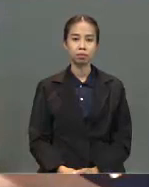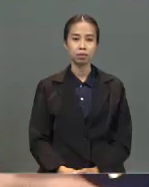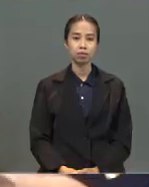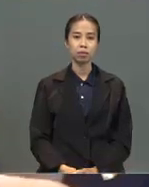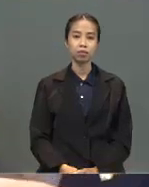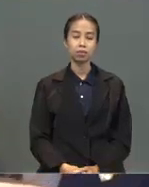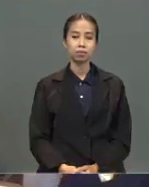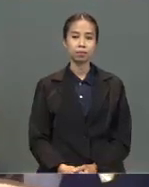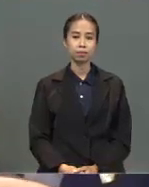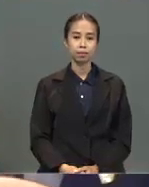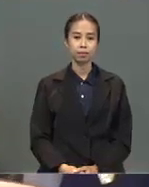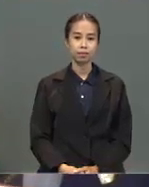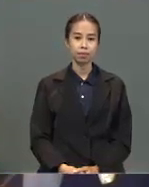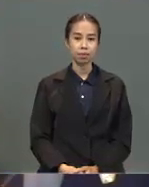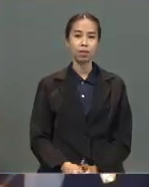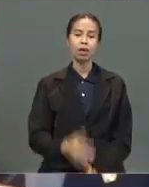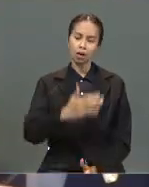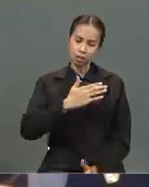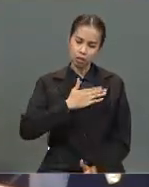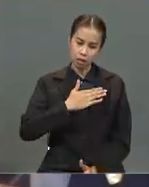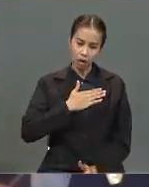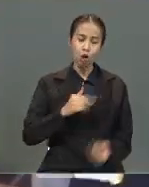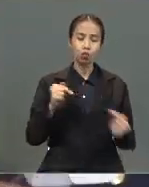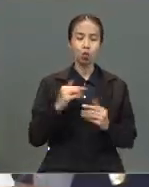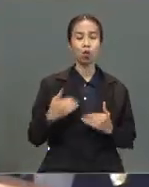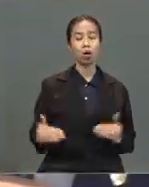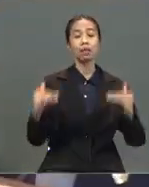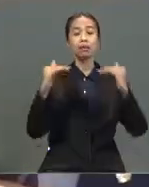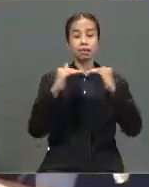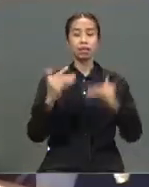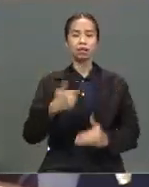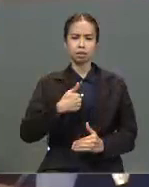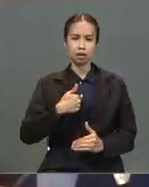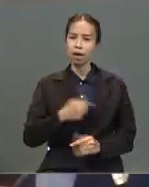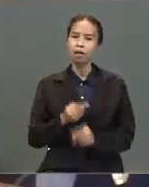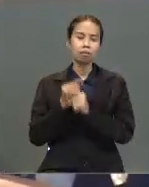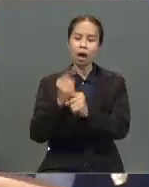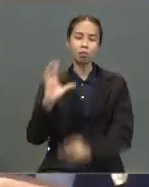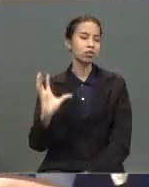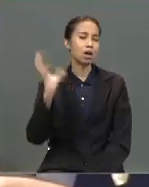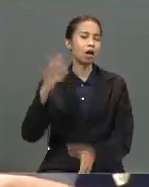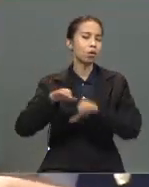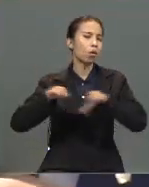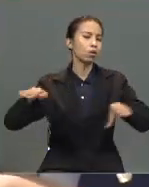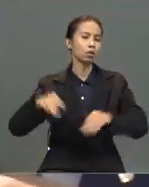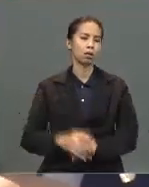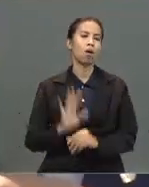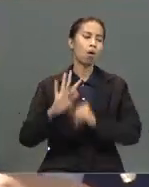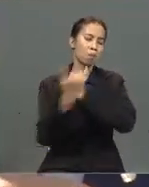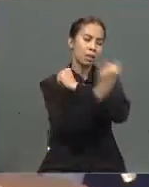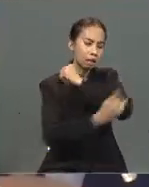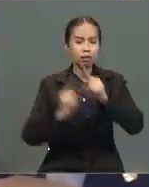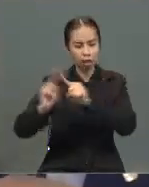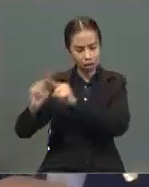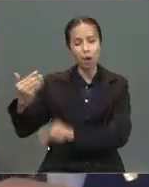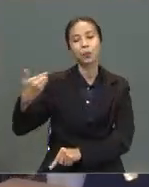ก็คือกันการแสดงออกเรื่องของสิทธิเสรีภาพมันเป็นหลักสากลนะครับเป็นกติการะหว่างประเทศอยู่